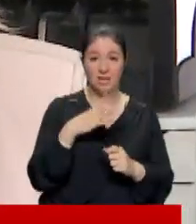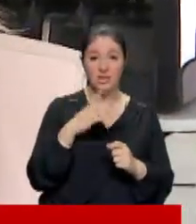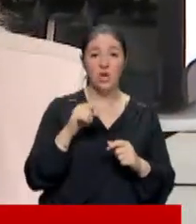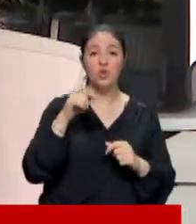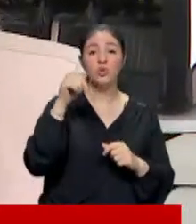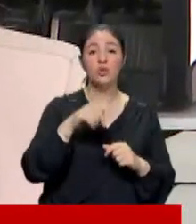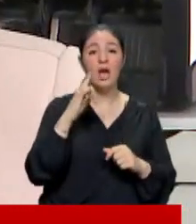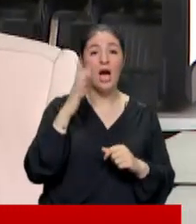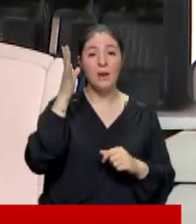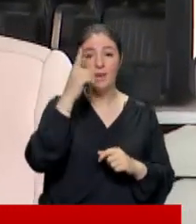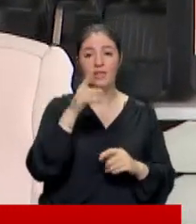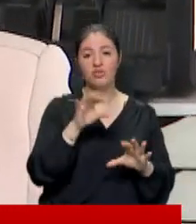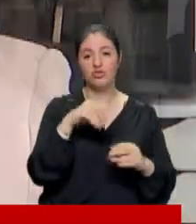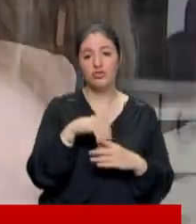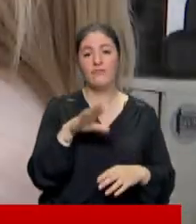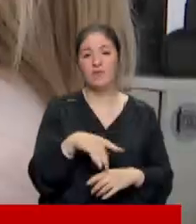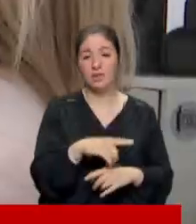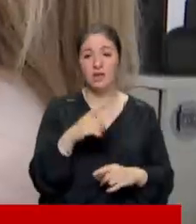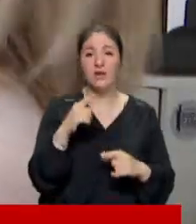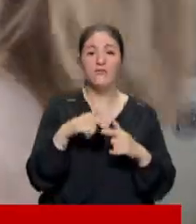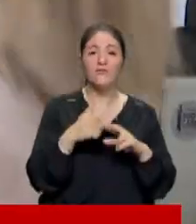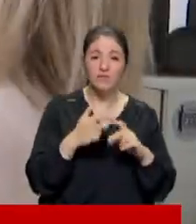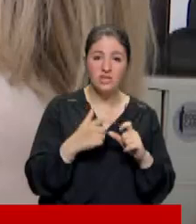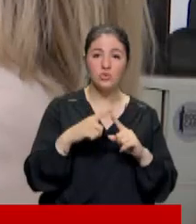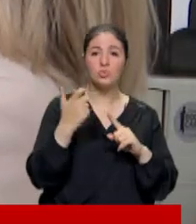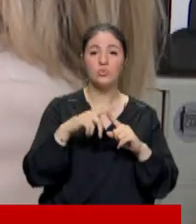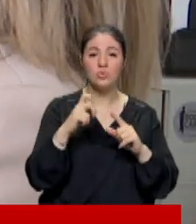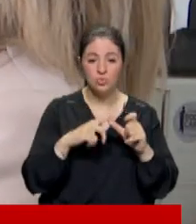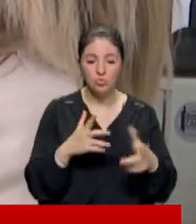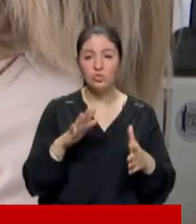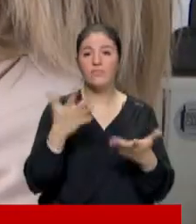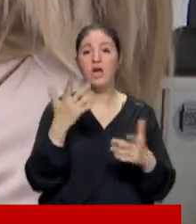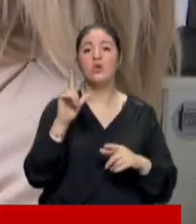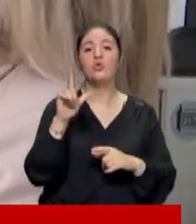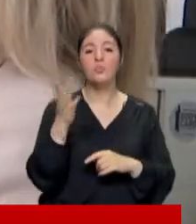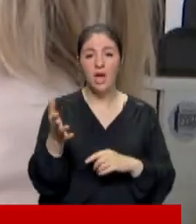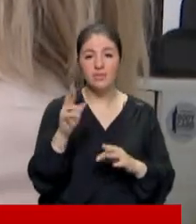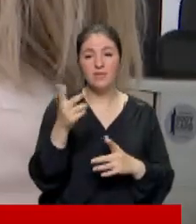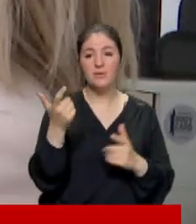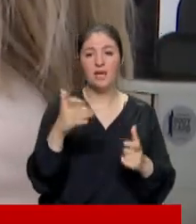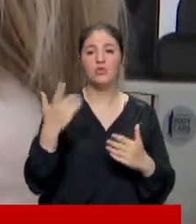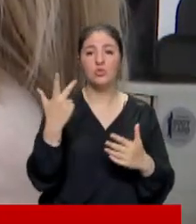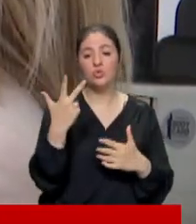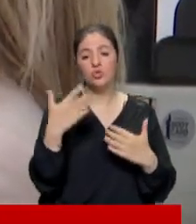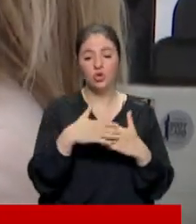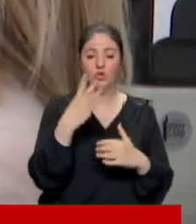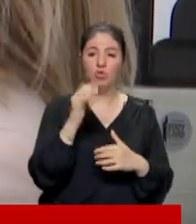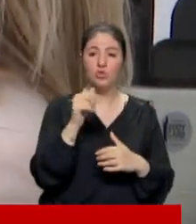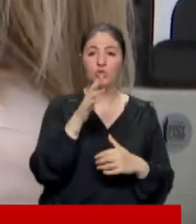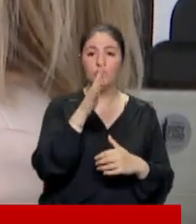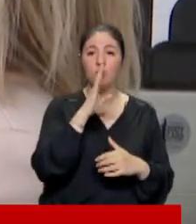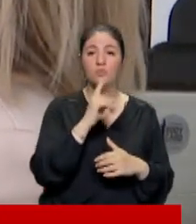Güney Amerika'da seçenekler arasında. Fas, Tunus veyahut da Lübnan gibi yerlere 3 gece 4 gün